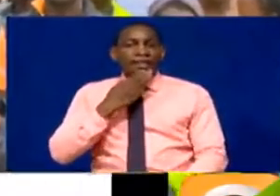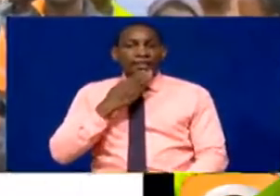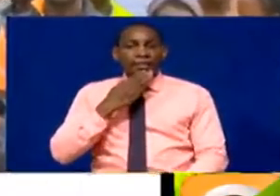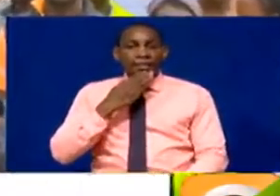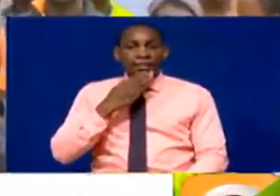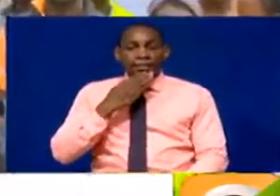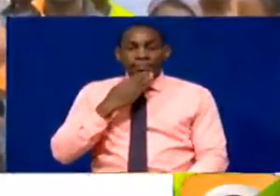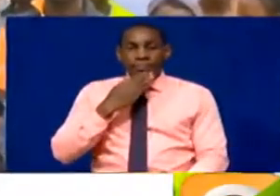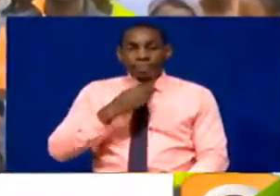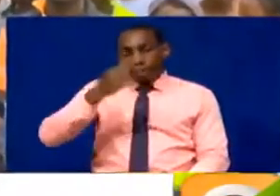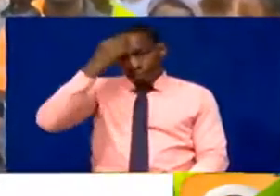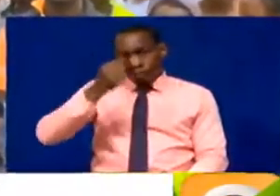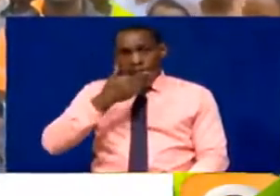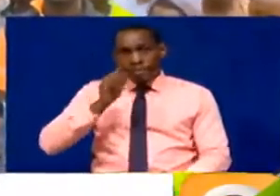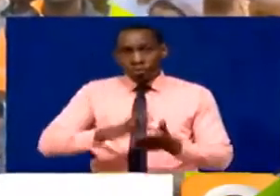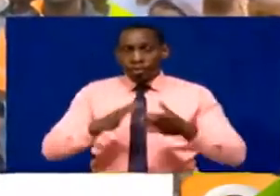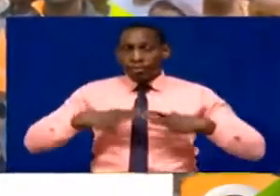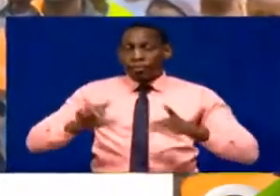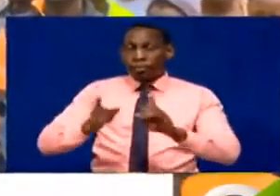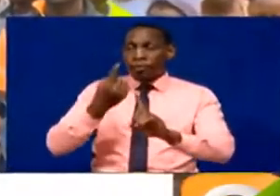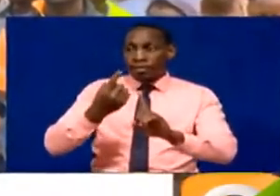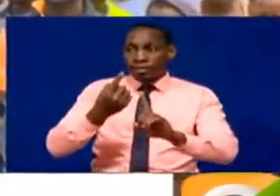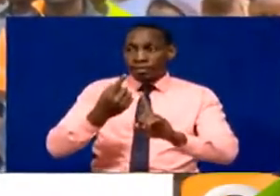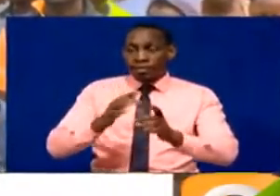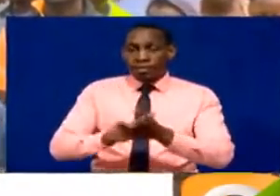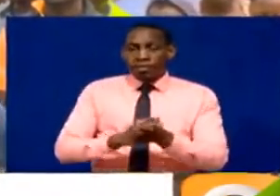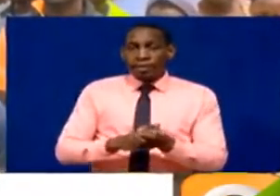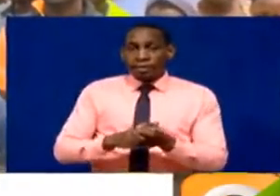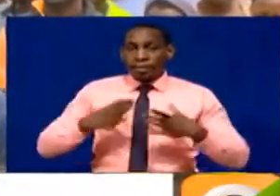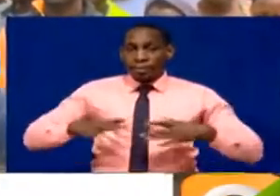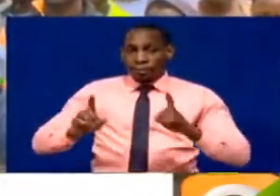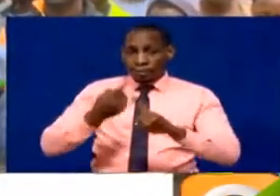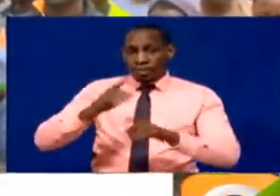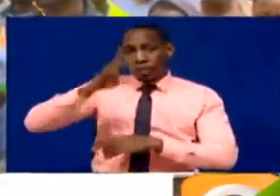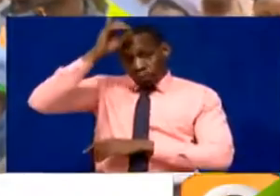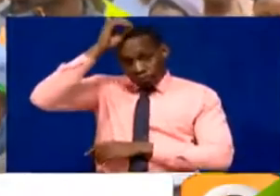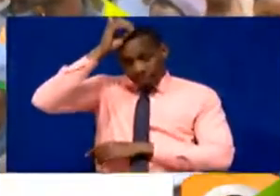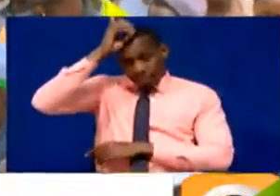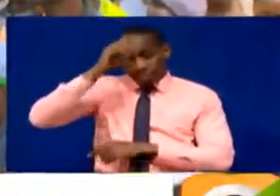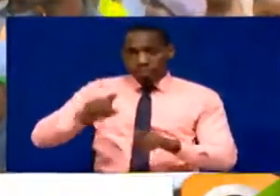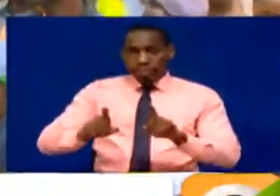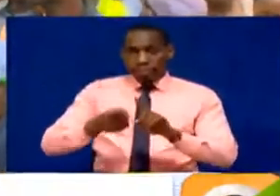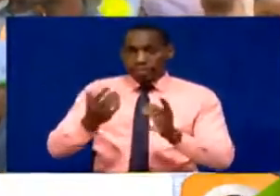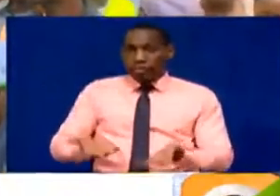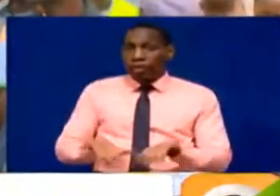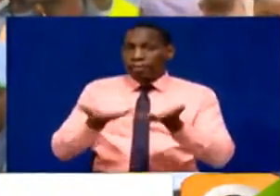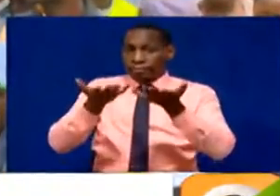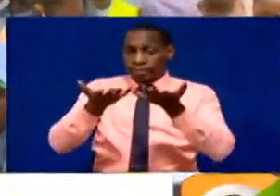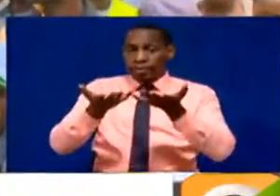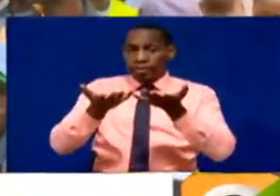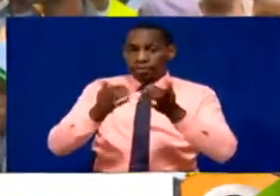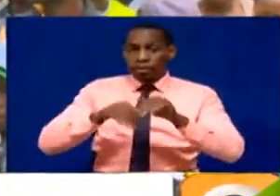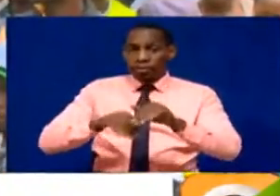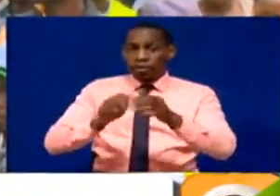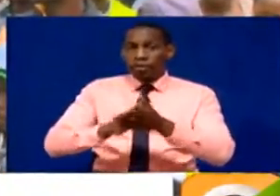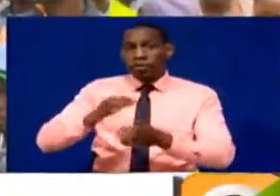ama Wetangula, bora mwananchi kwanza, mwananchi wa aule yako chini tumuinue